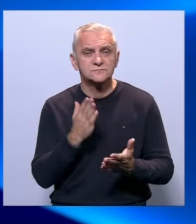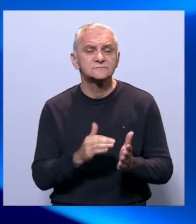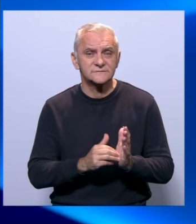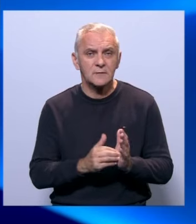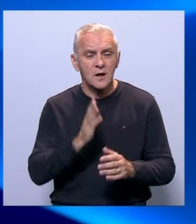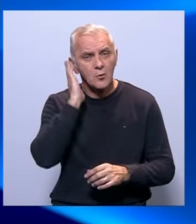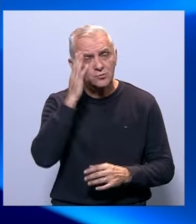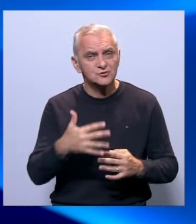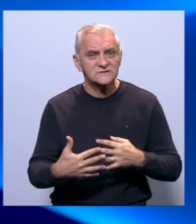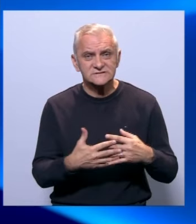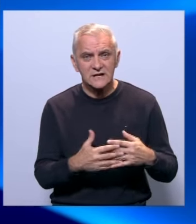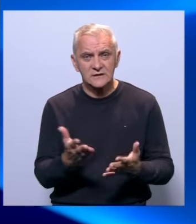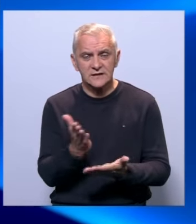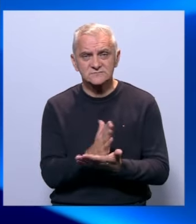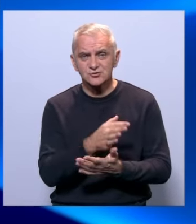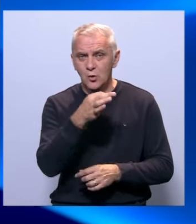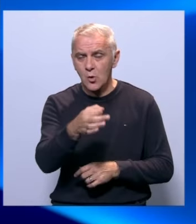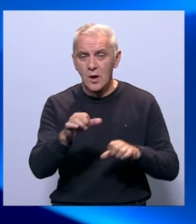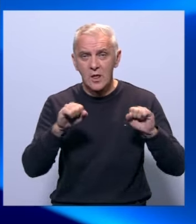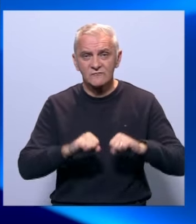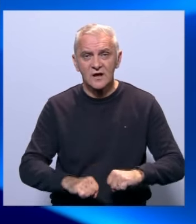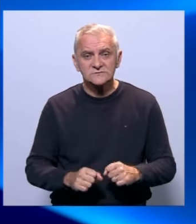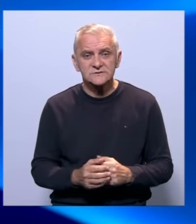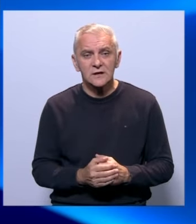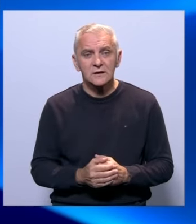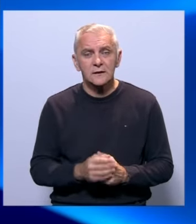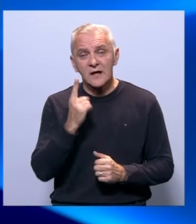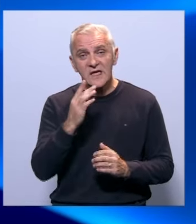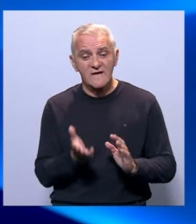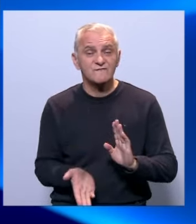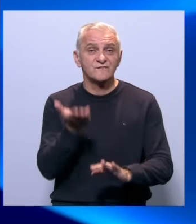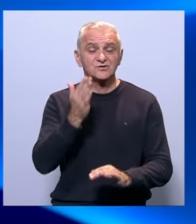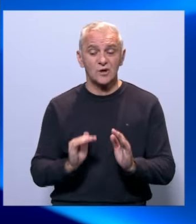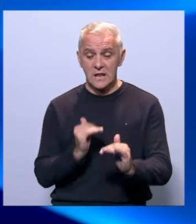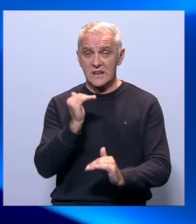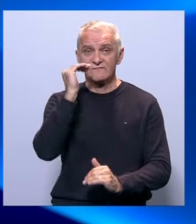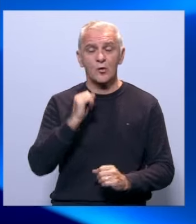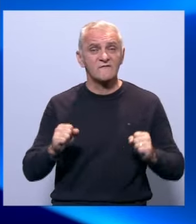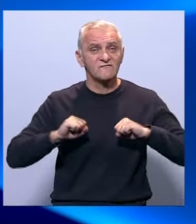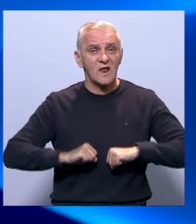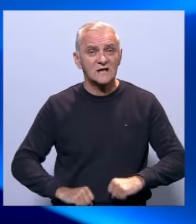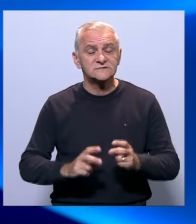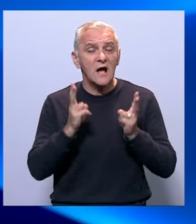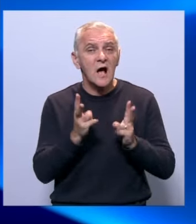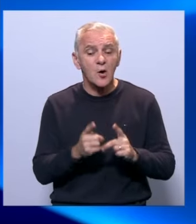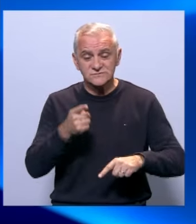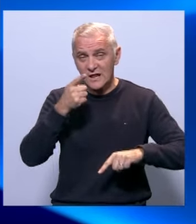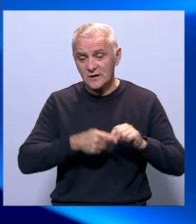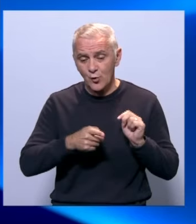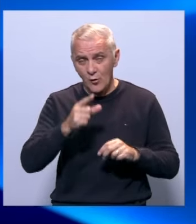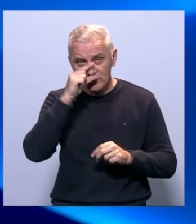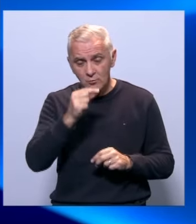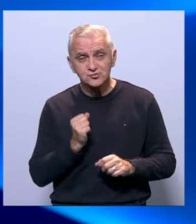budućnosti saradnja između lokalne vlasti, kogod da ona bude, i većih nivoa vlasti, kako bi se na kraju u ovoj opštini